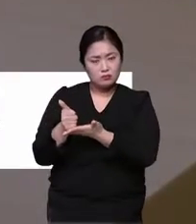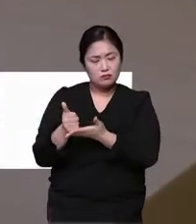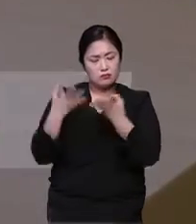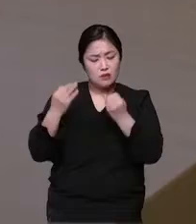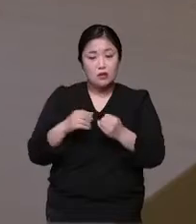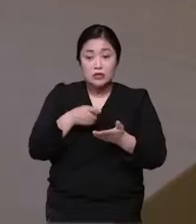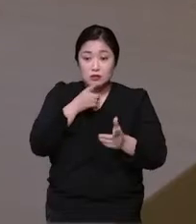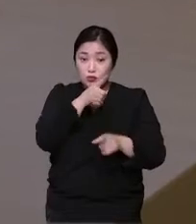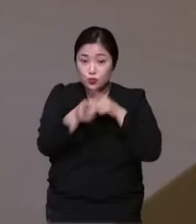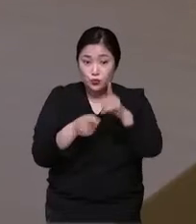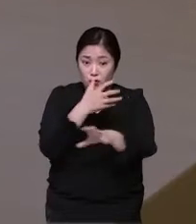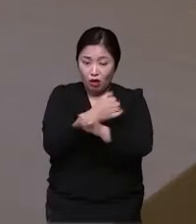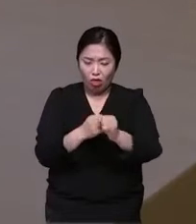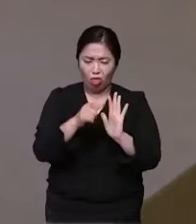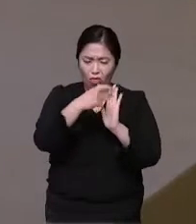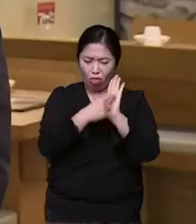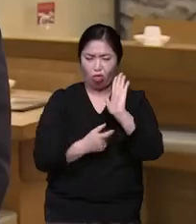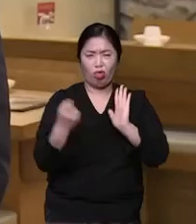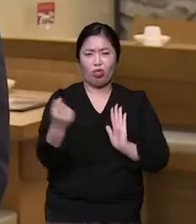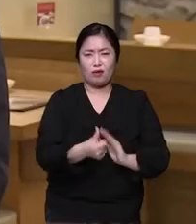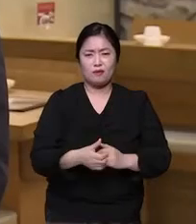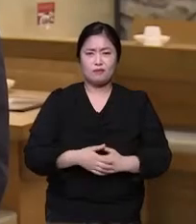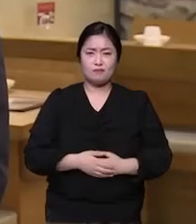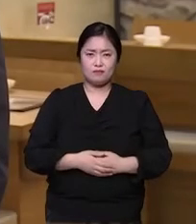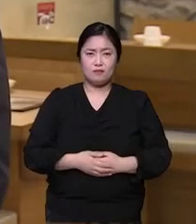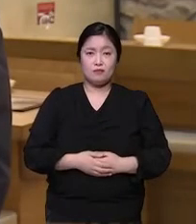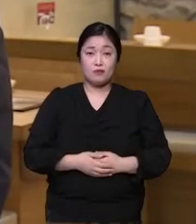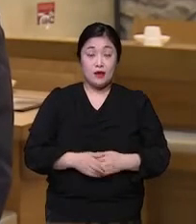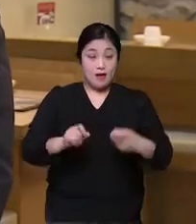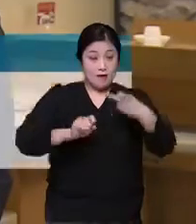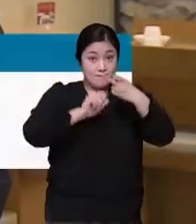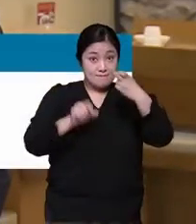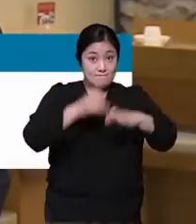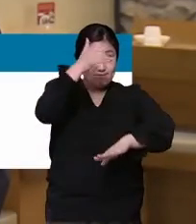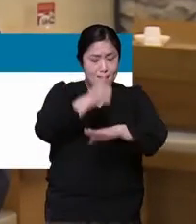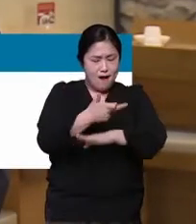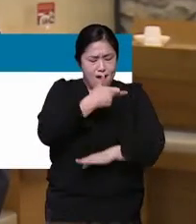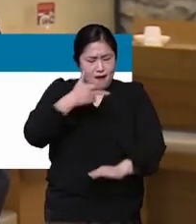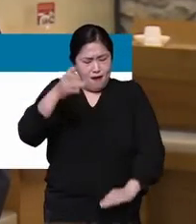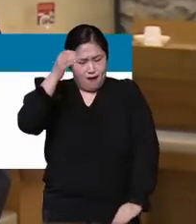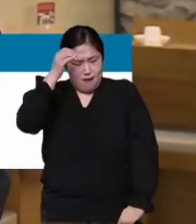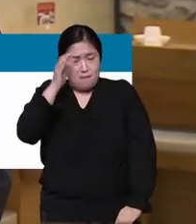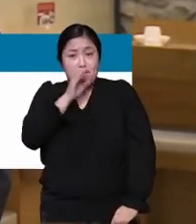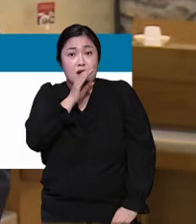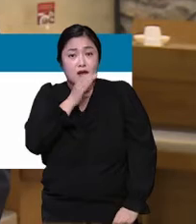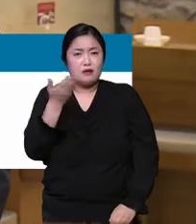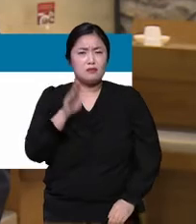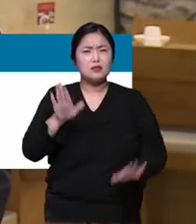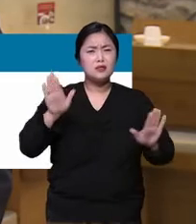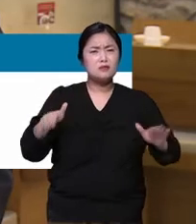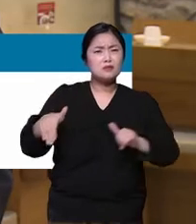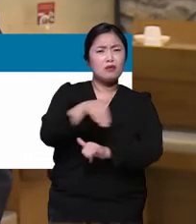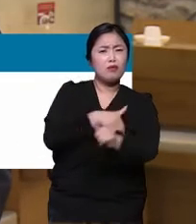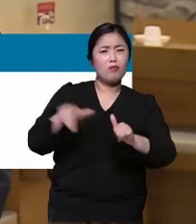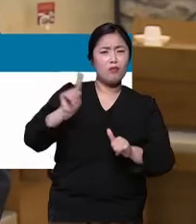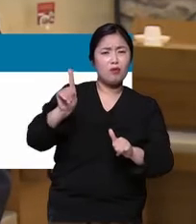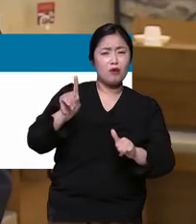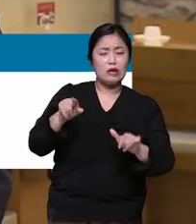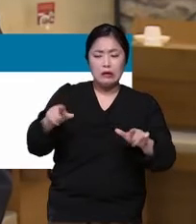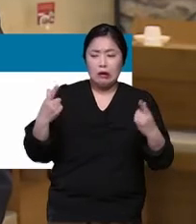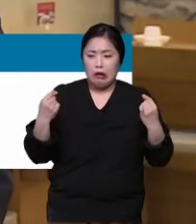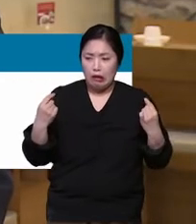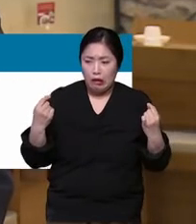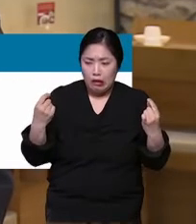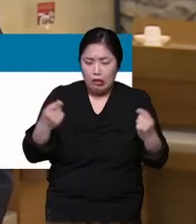예년 수준을 한참 밑돌고 있습니다. 원래는 연말에 대한 기대가 커야 정상이지만 지금 상황에서는